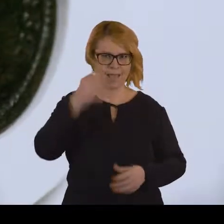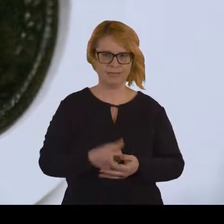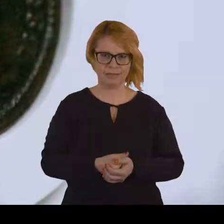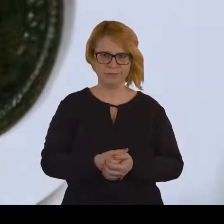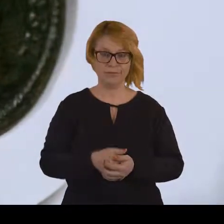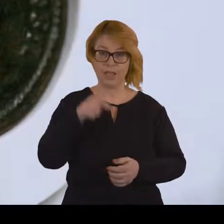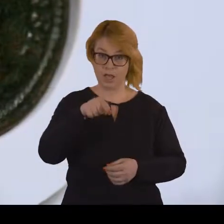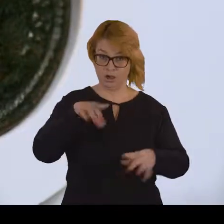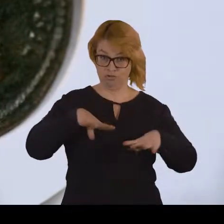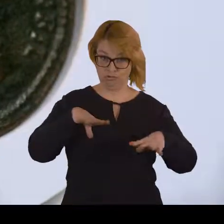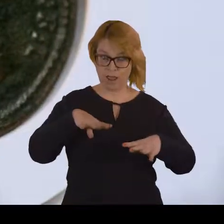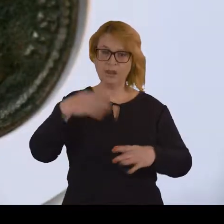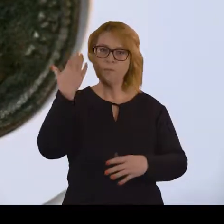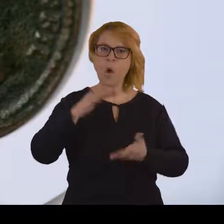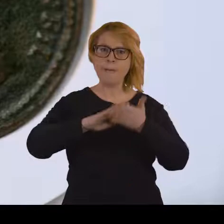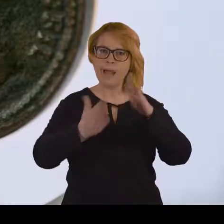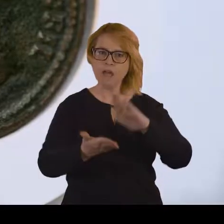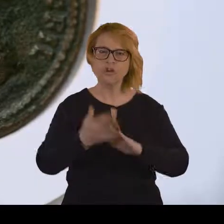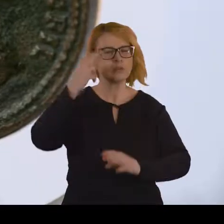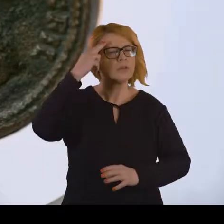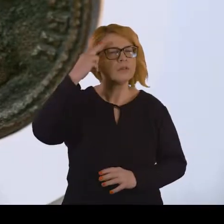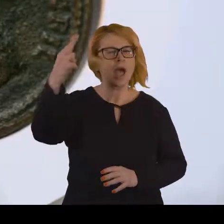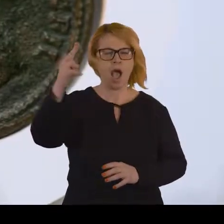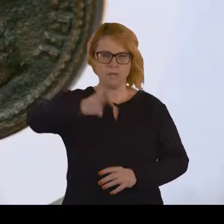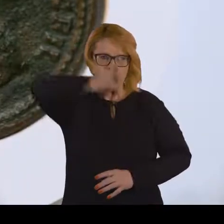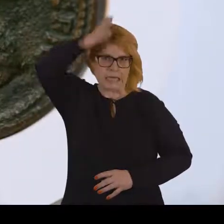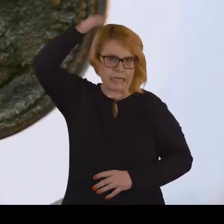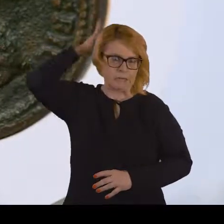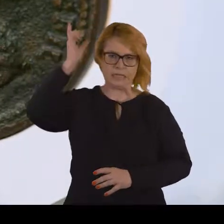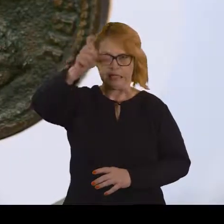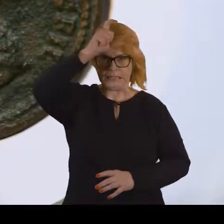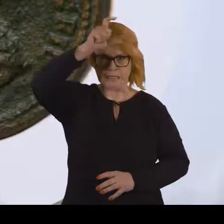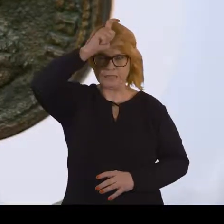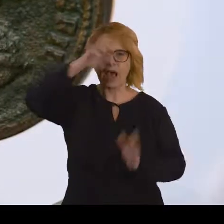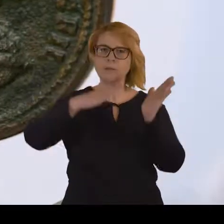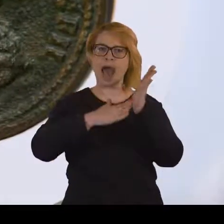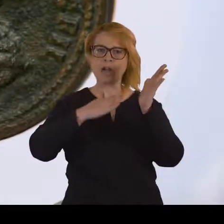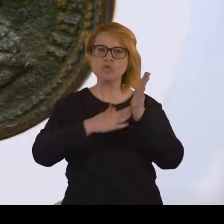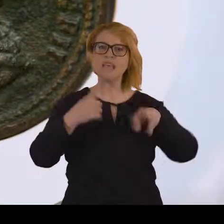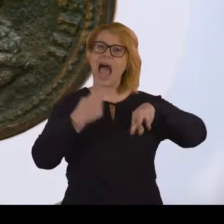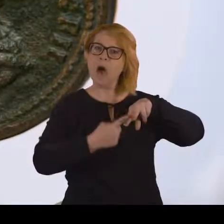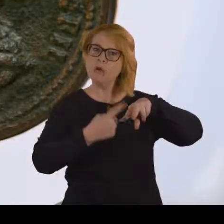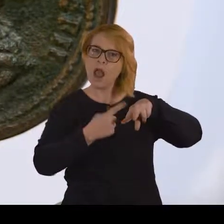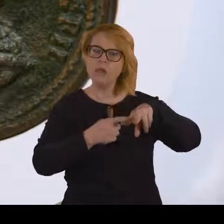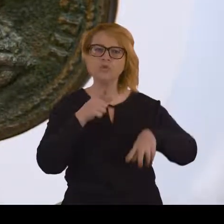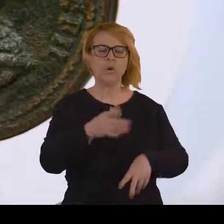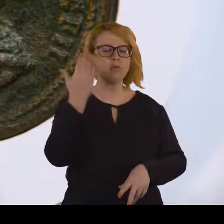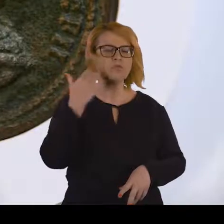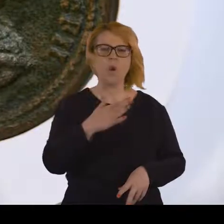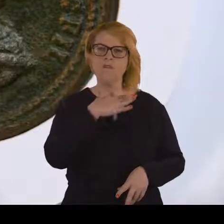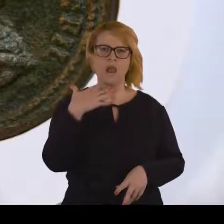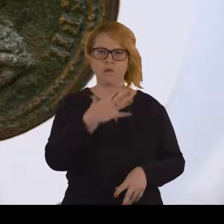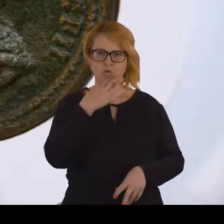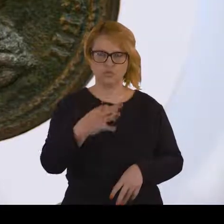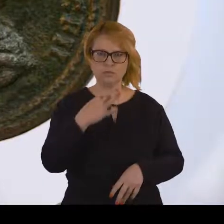pamiatky. Faustína mladšia bola manželkou významného rímskeho cisára Marka Aurelia, ktorý sa